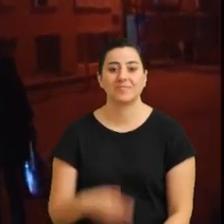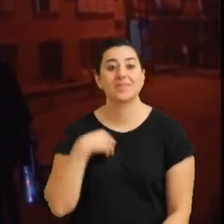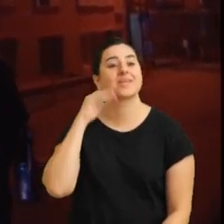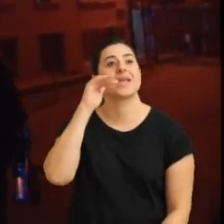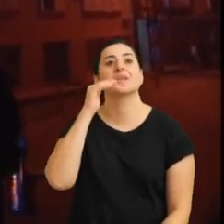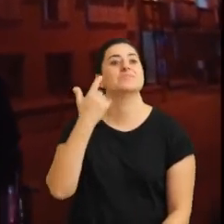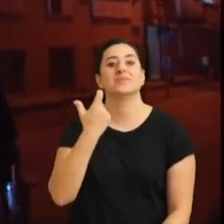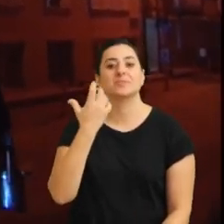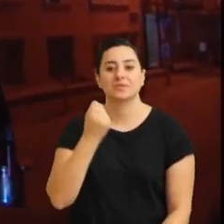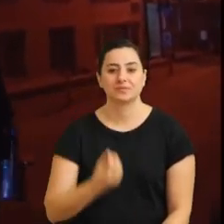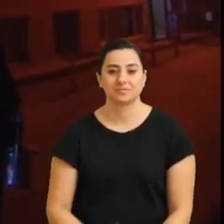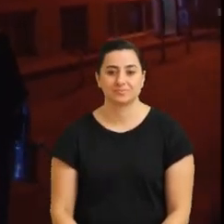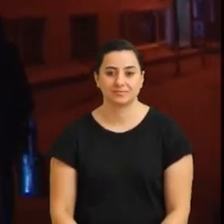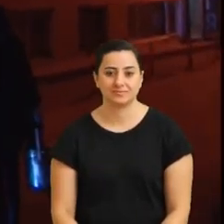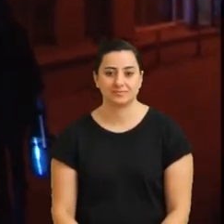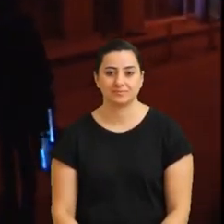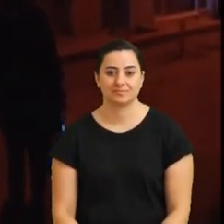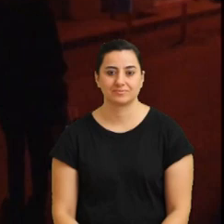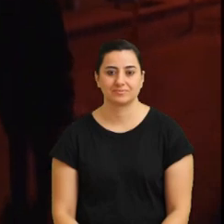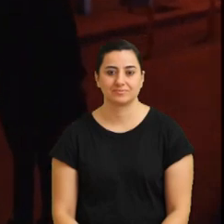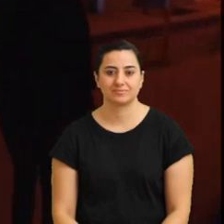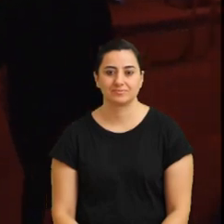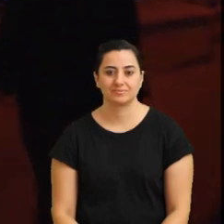geleyim mi? Hangimiz gelsin? Birimizi seç.